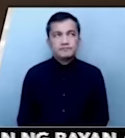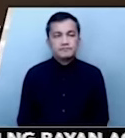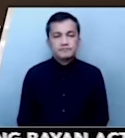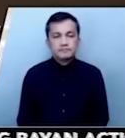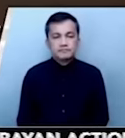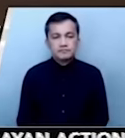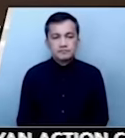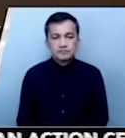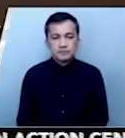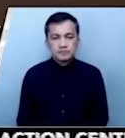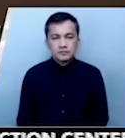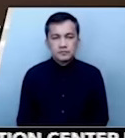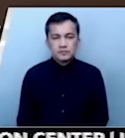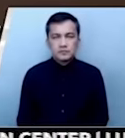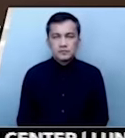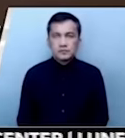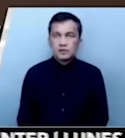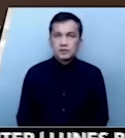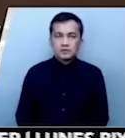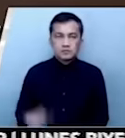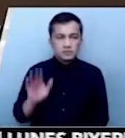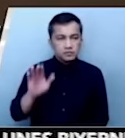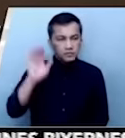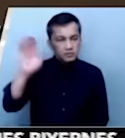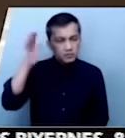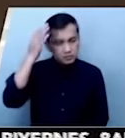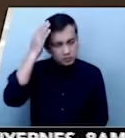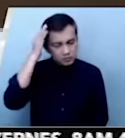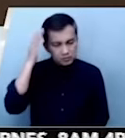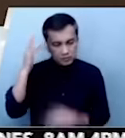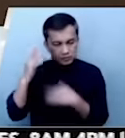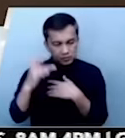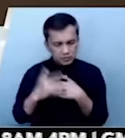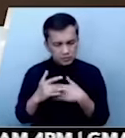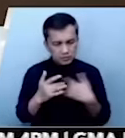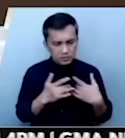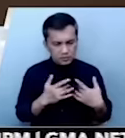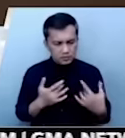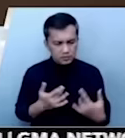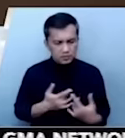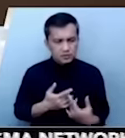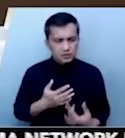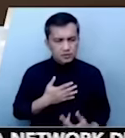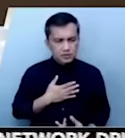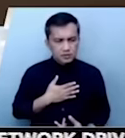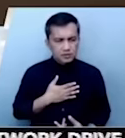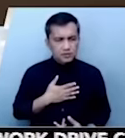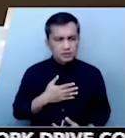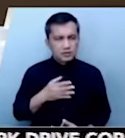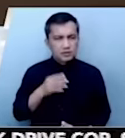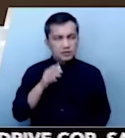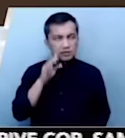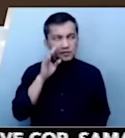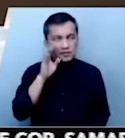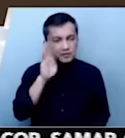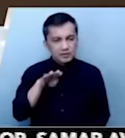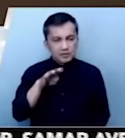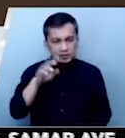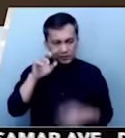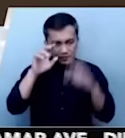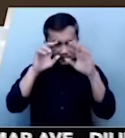Haplusin nawa ninyo ang puso ng aking kapatid, ang Pangulo